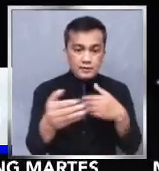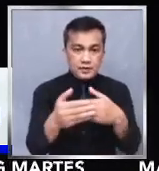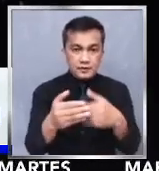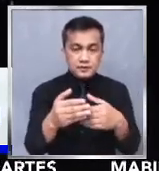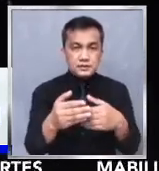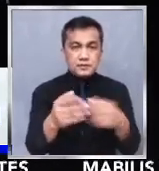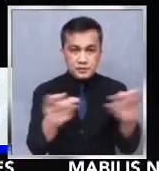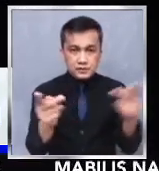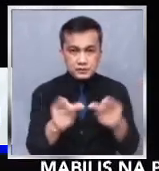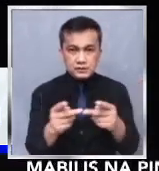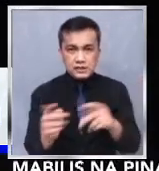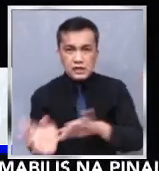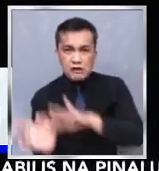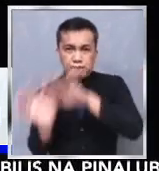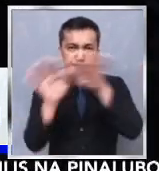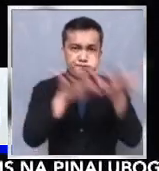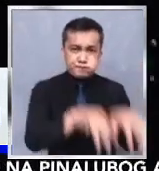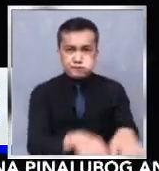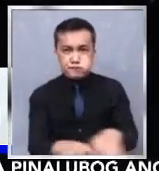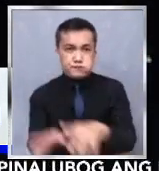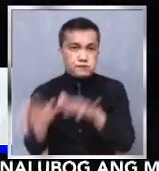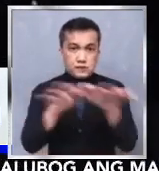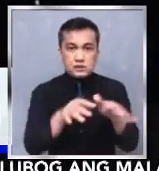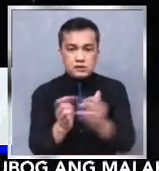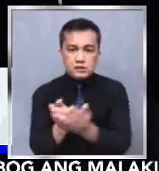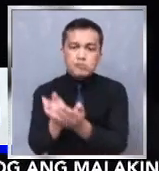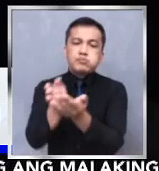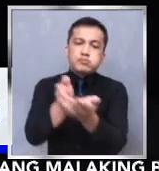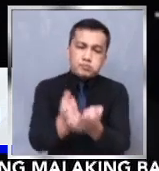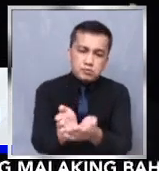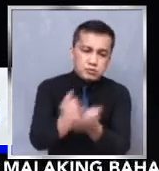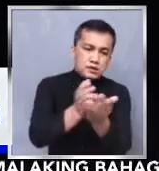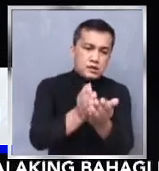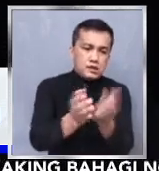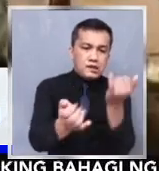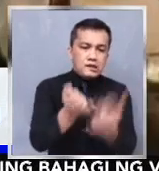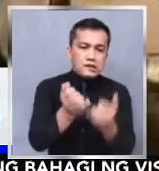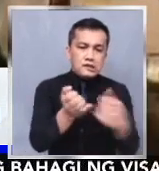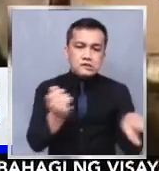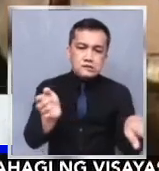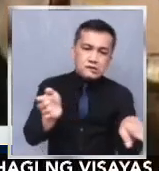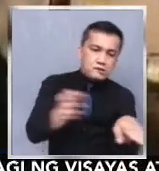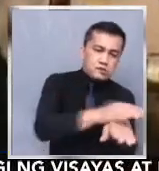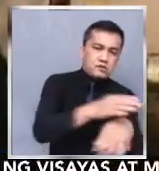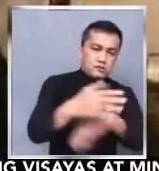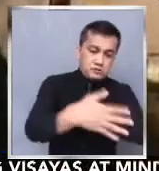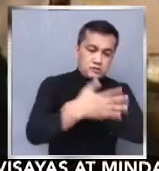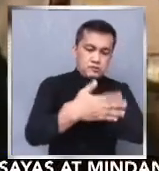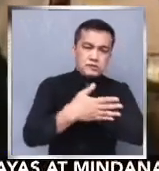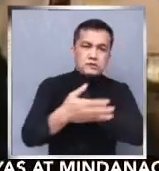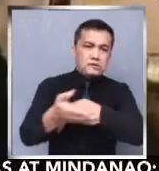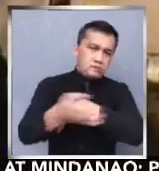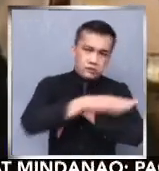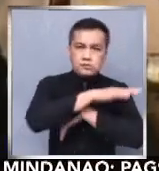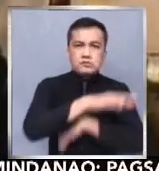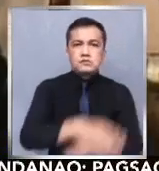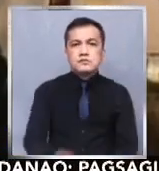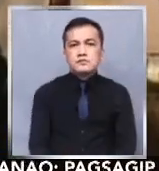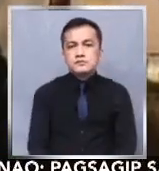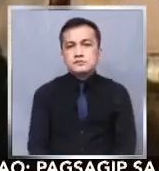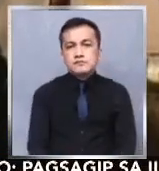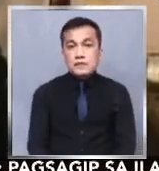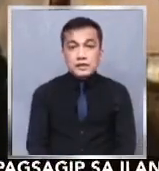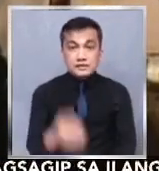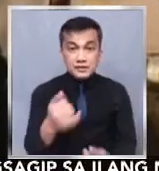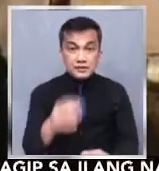tumagay sa mga barko hanggang sumadsad sa Pampang. Mel, sa ngayon nakaranas ang Cebu ng total darkness dahil